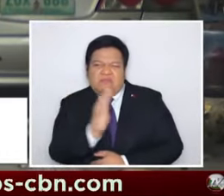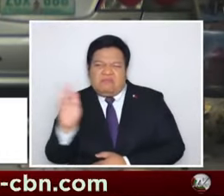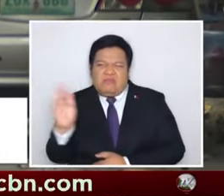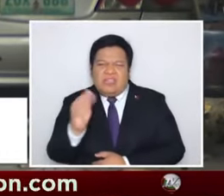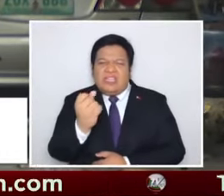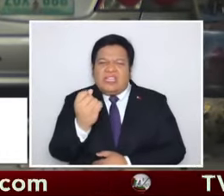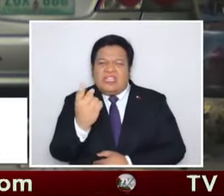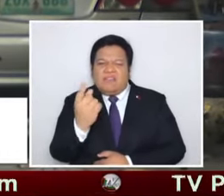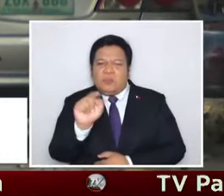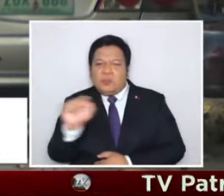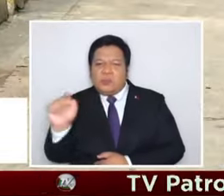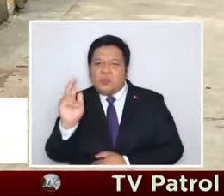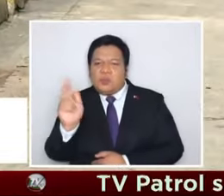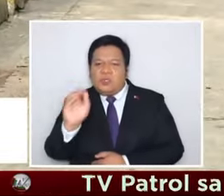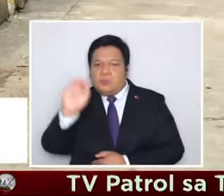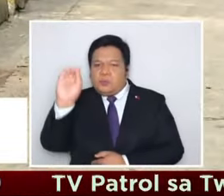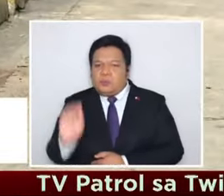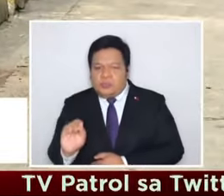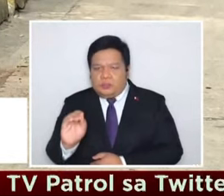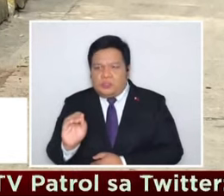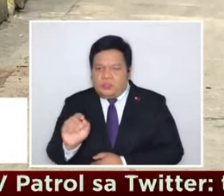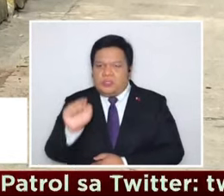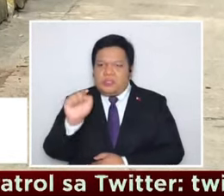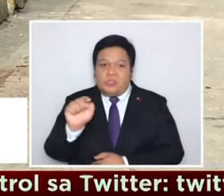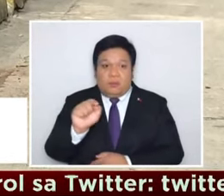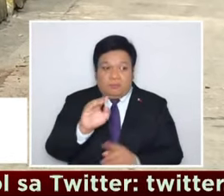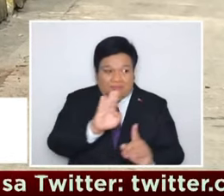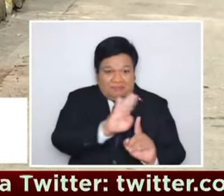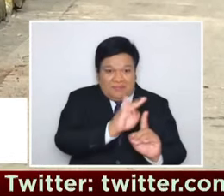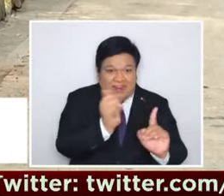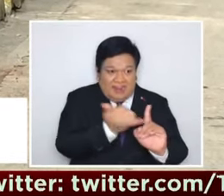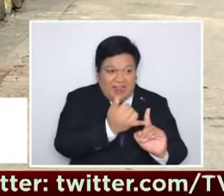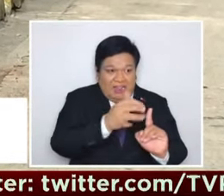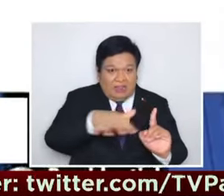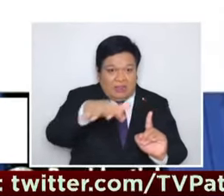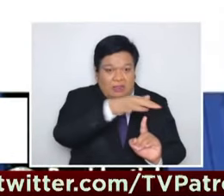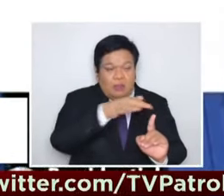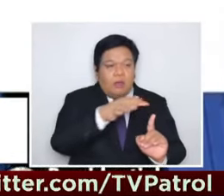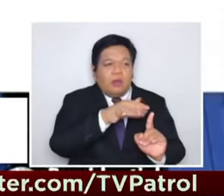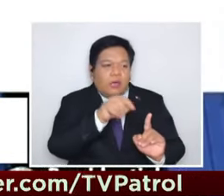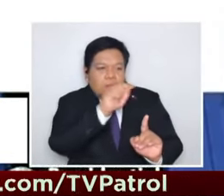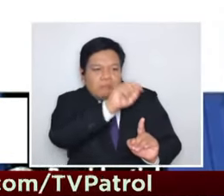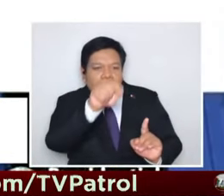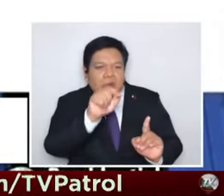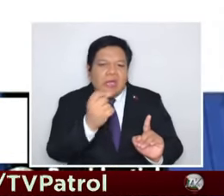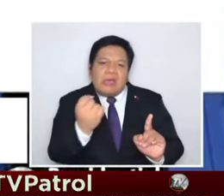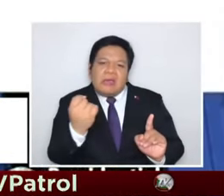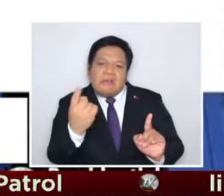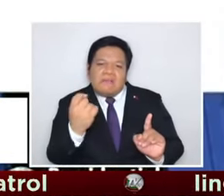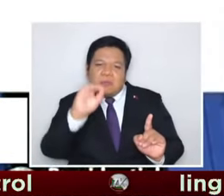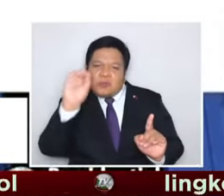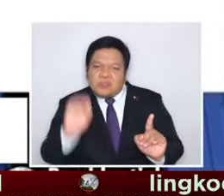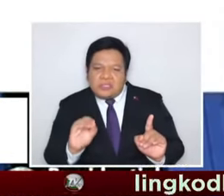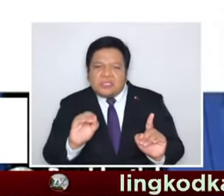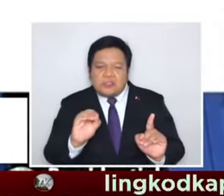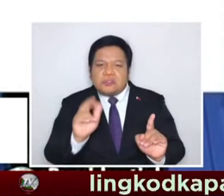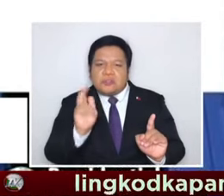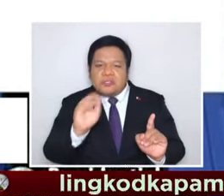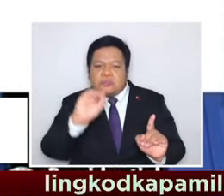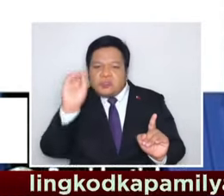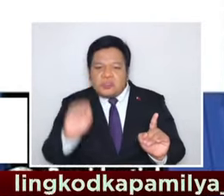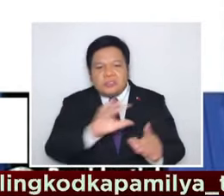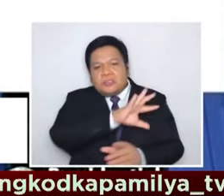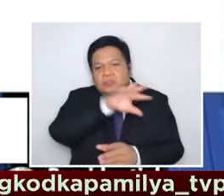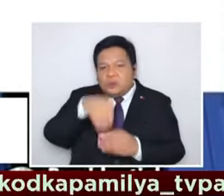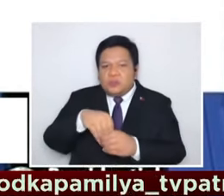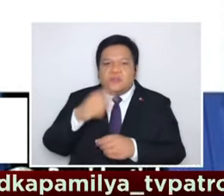30% of our barangay are actually contributing to 80% of our cases. Ikalawa din po, nakikita natin na